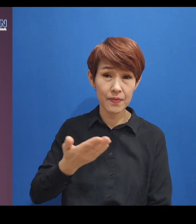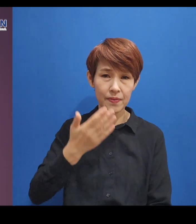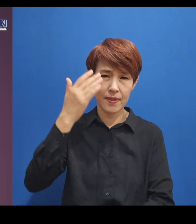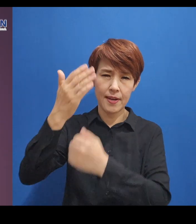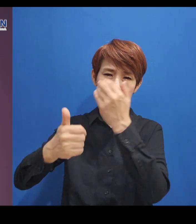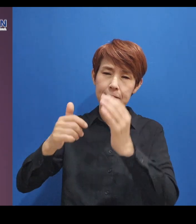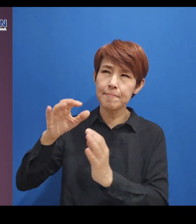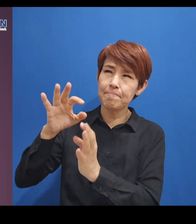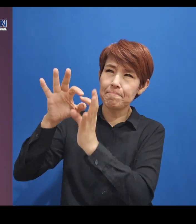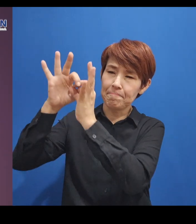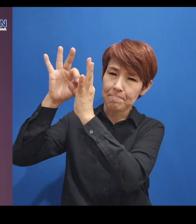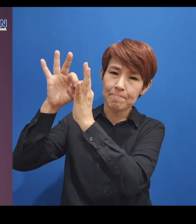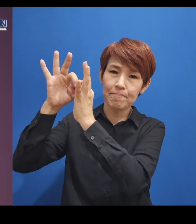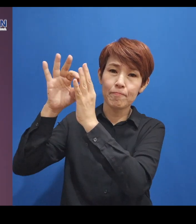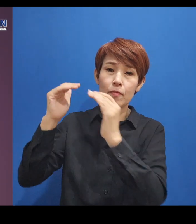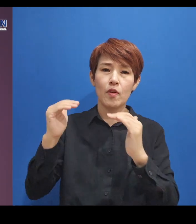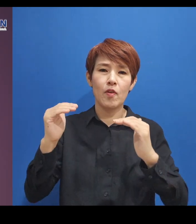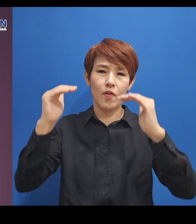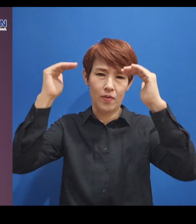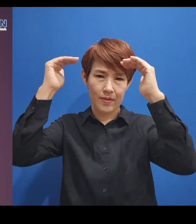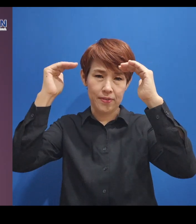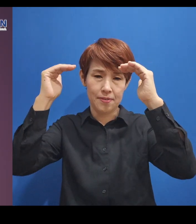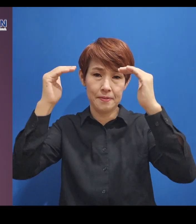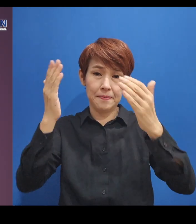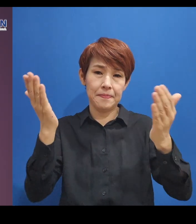명실상부하게 어른으로